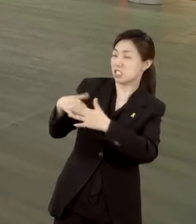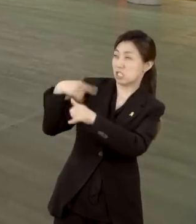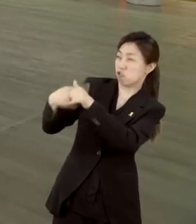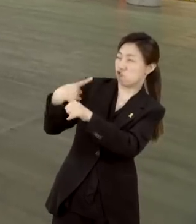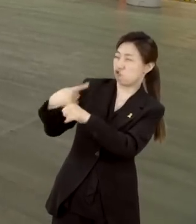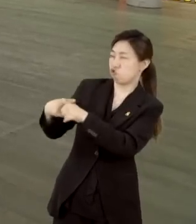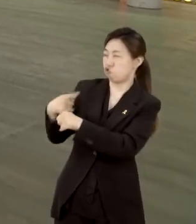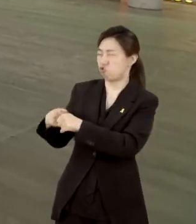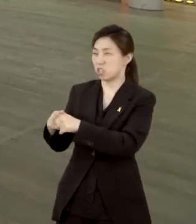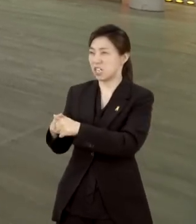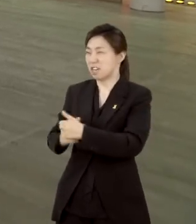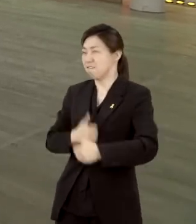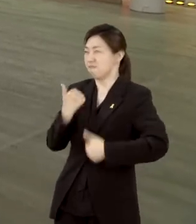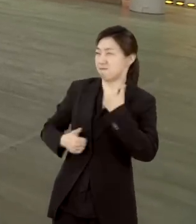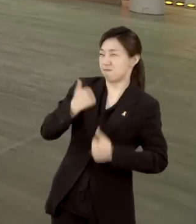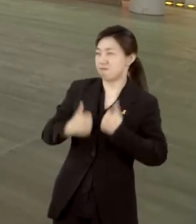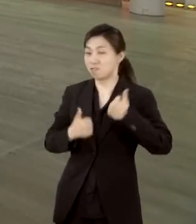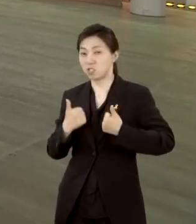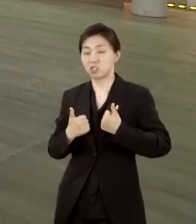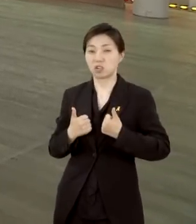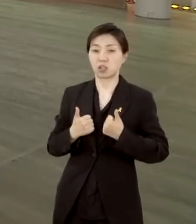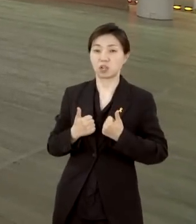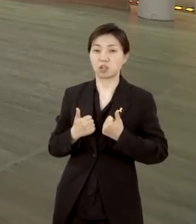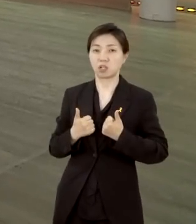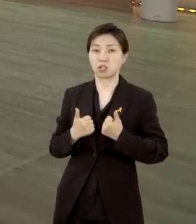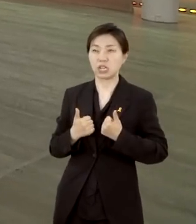막 온갖 막 욕설을 내뿜으면서